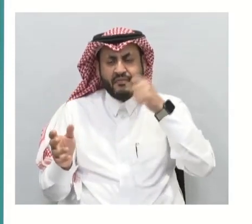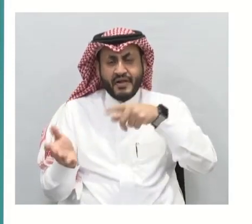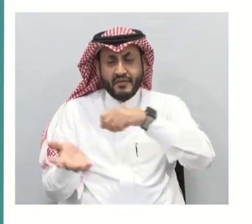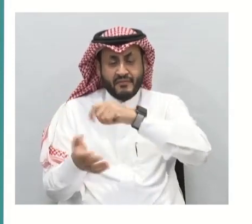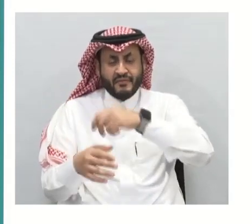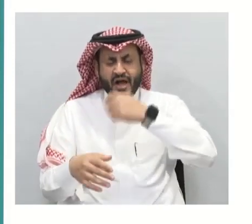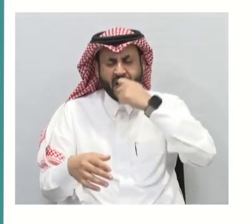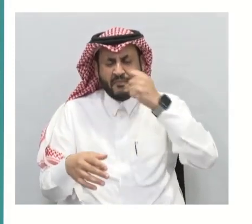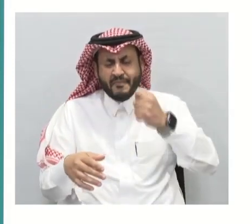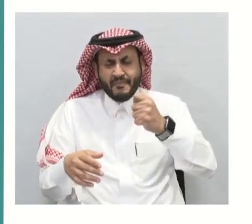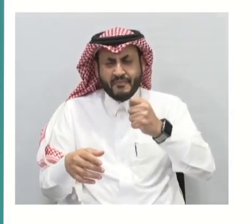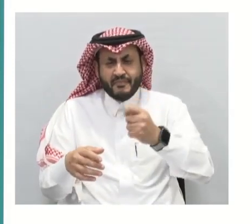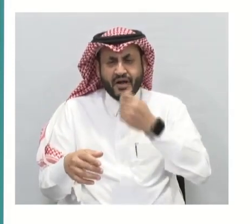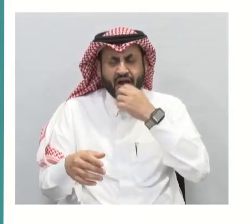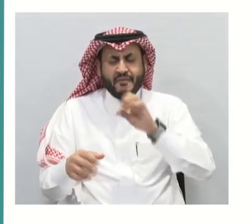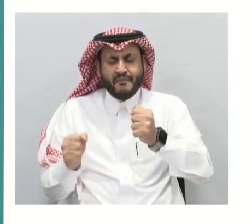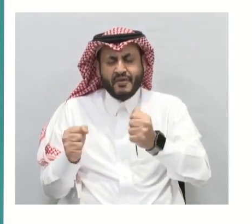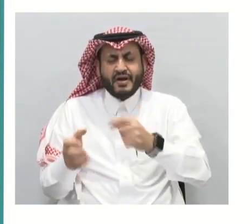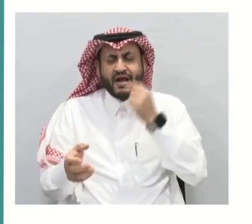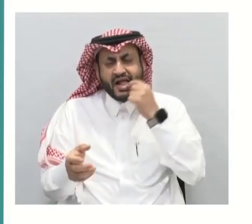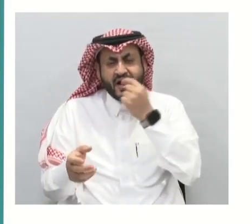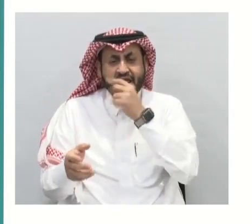او الحامض او المر